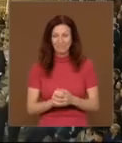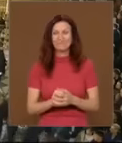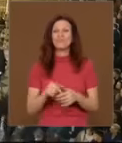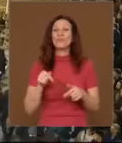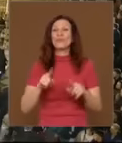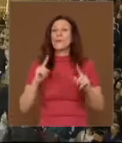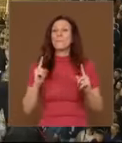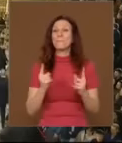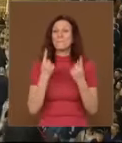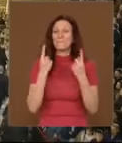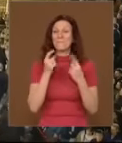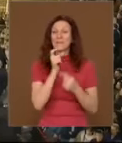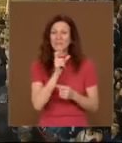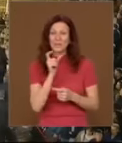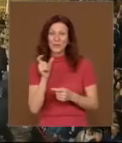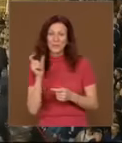Видяхме